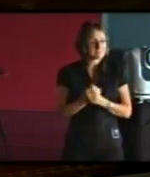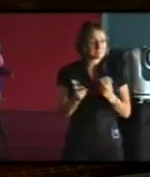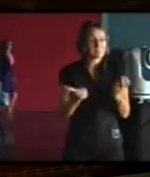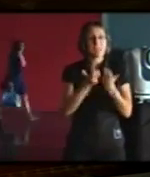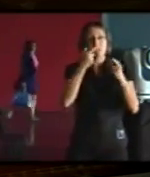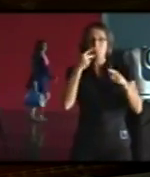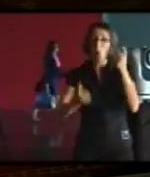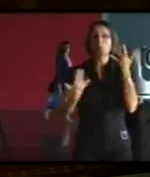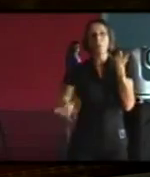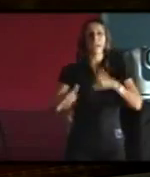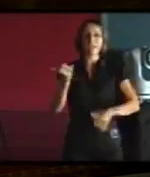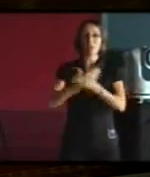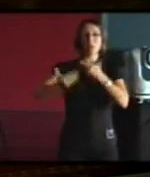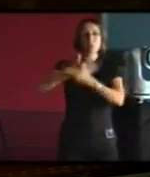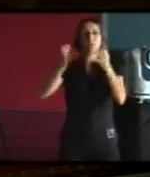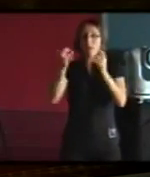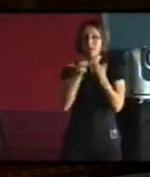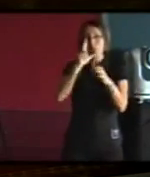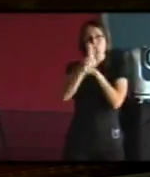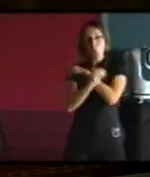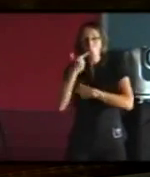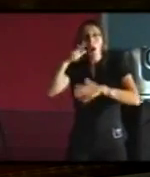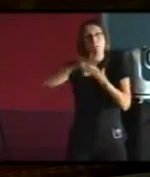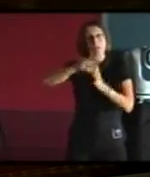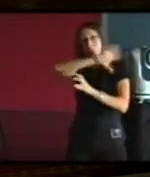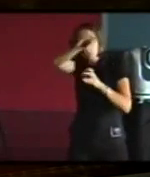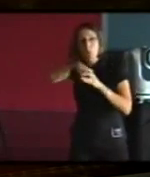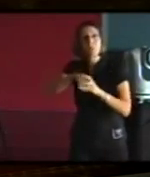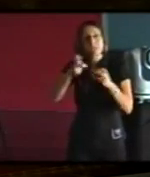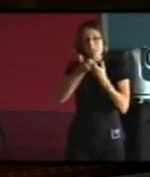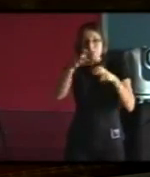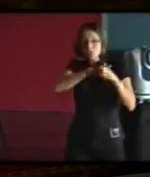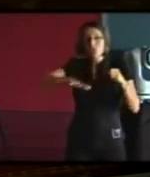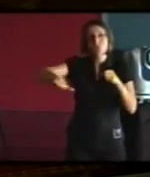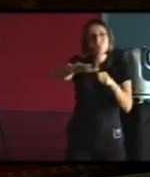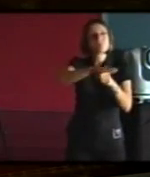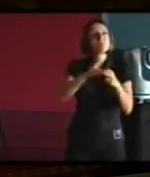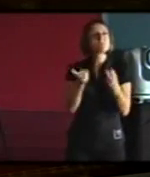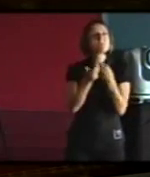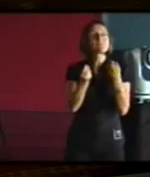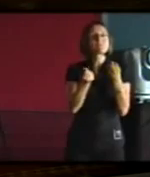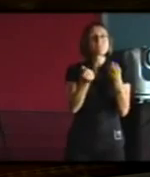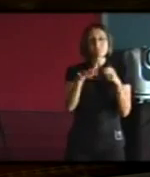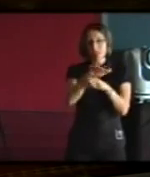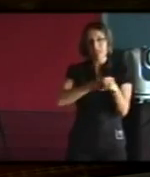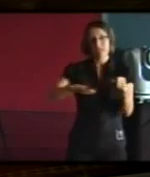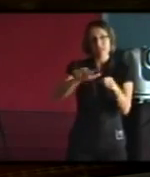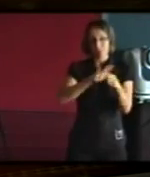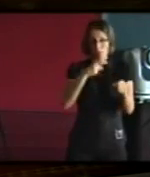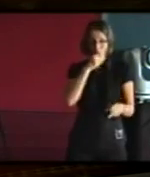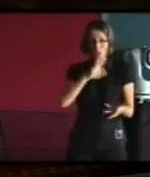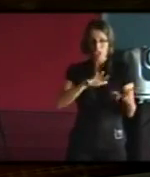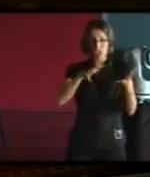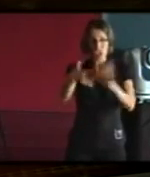un urbanisme moderne comprenant bureaux, logements, etc., dans ces zones qui sont devenues complètement